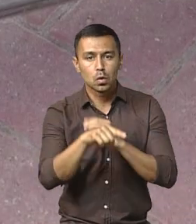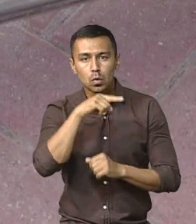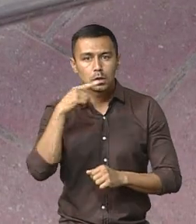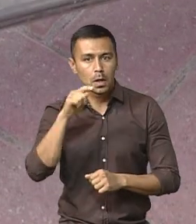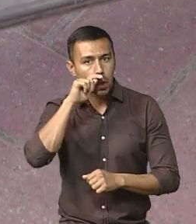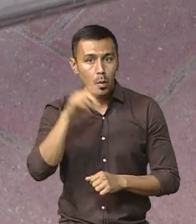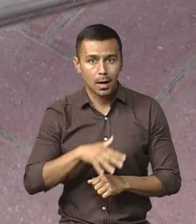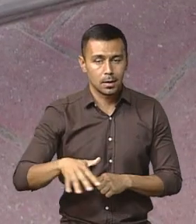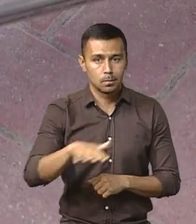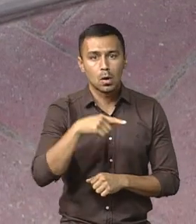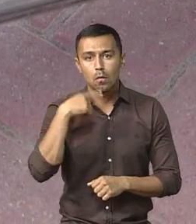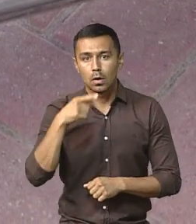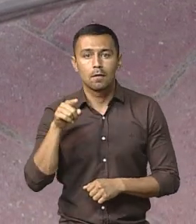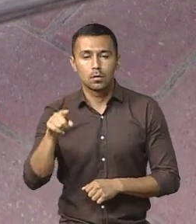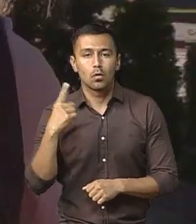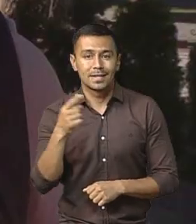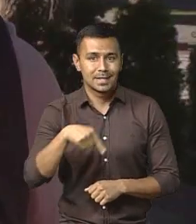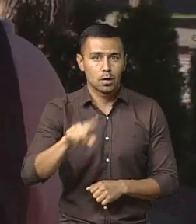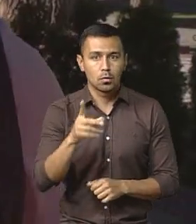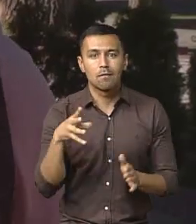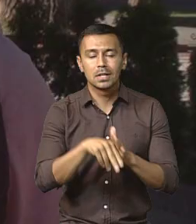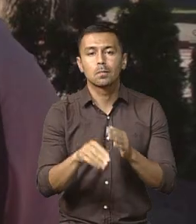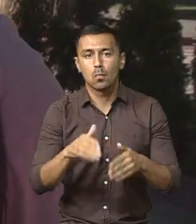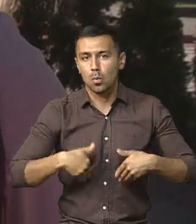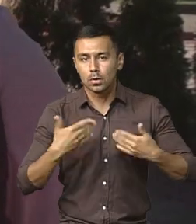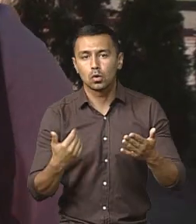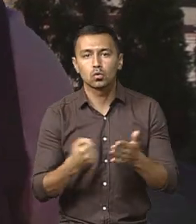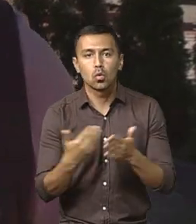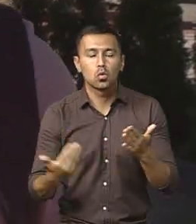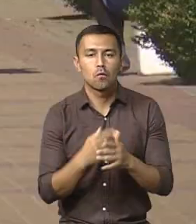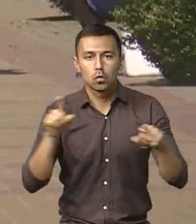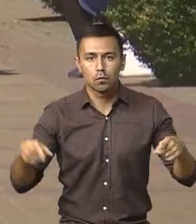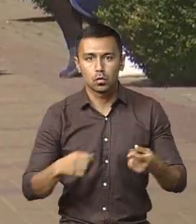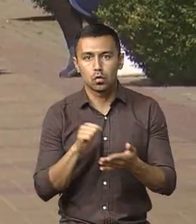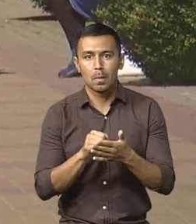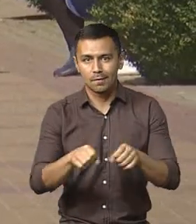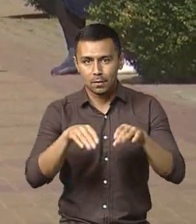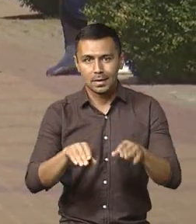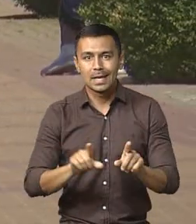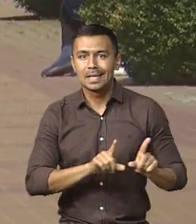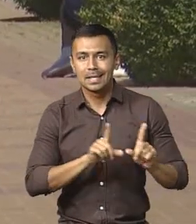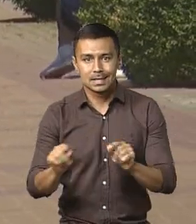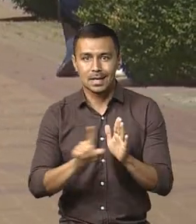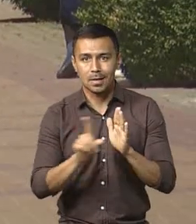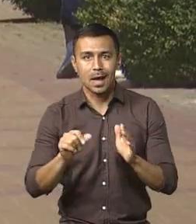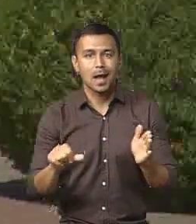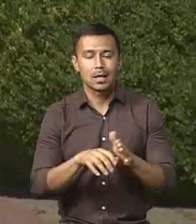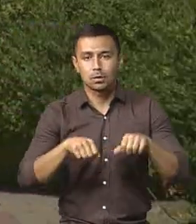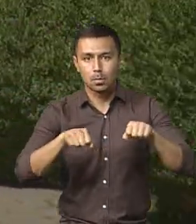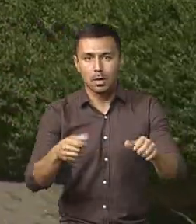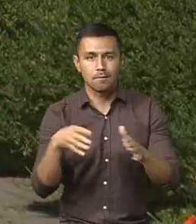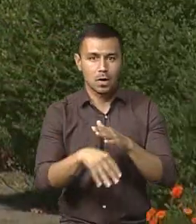до України. Говорить, він один із тих, хто вніс пропозиції до новоутвореного документу з врегулювання їзди на електросамокатах в